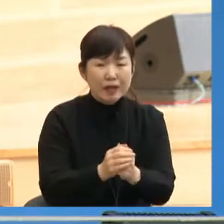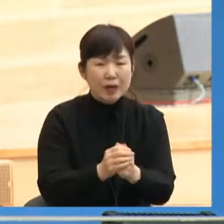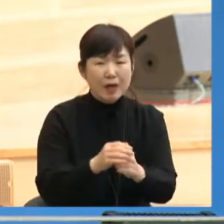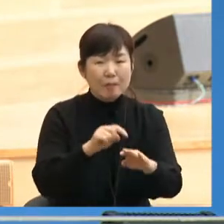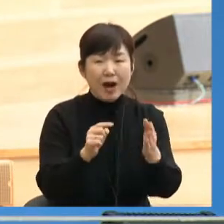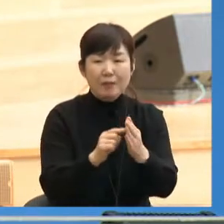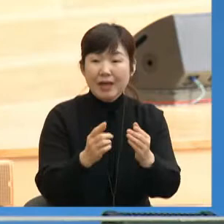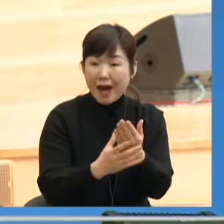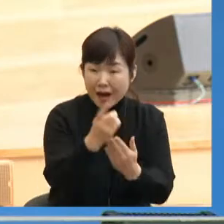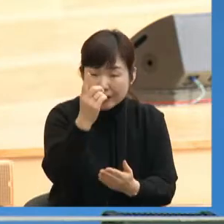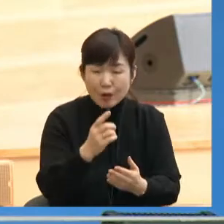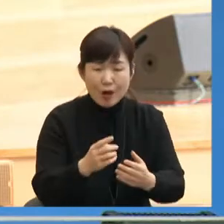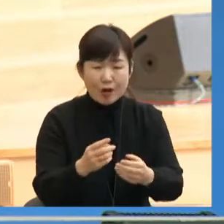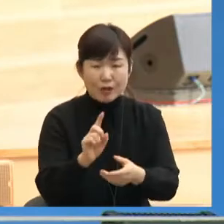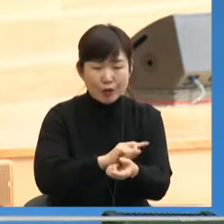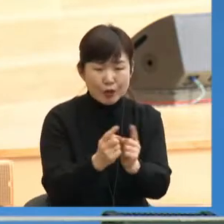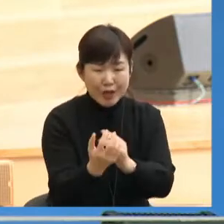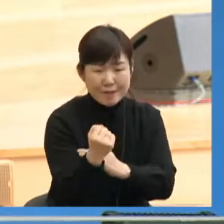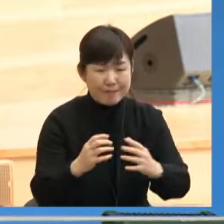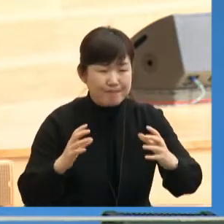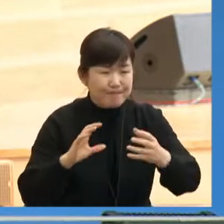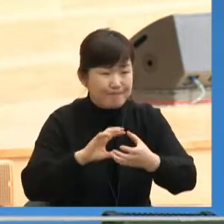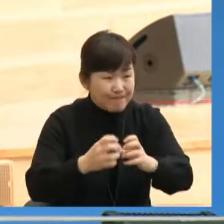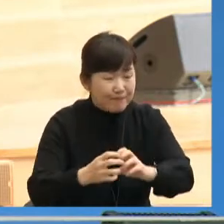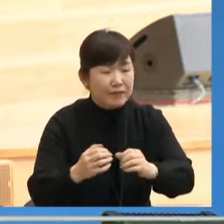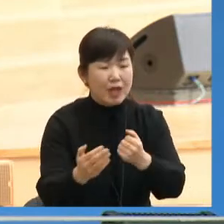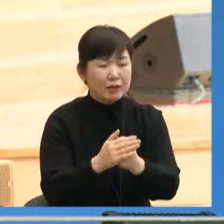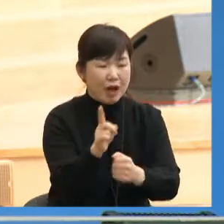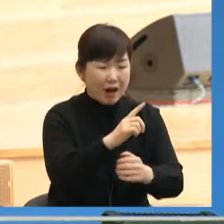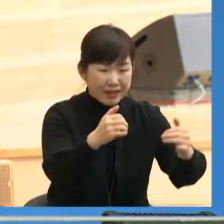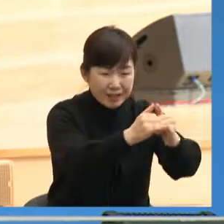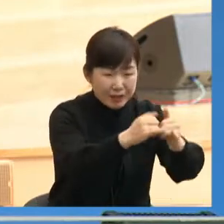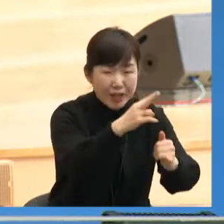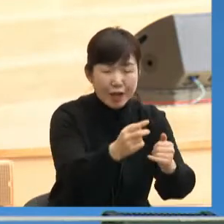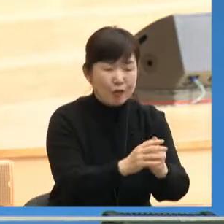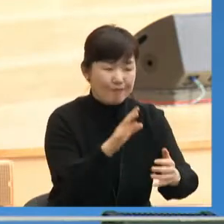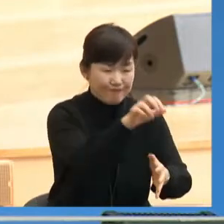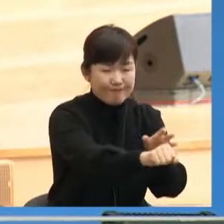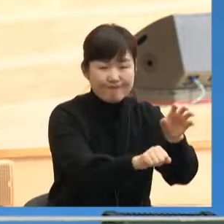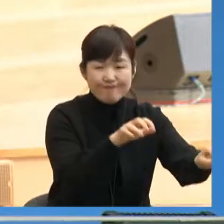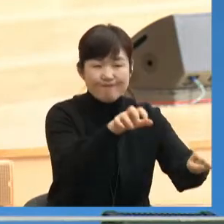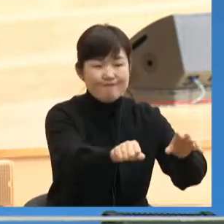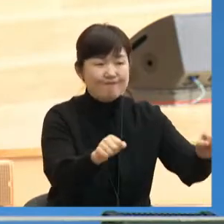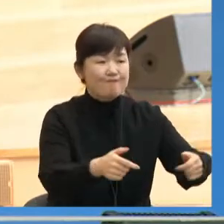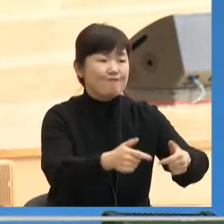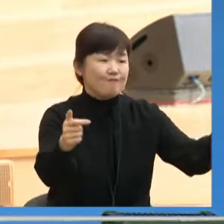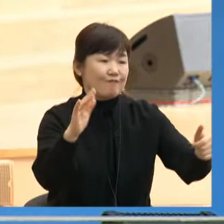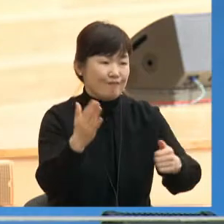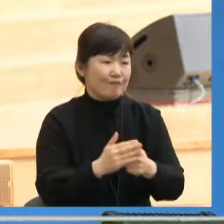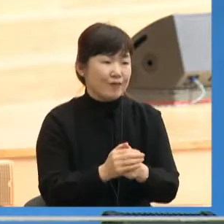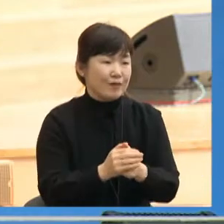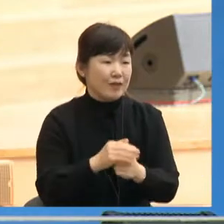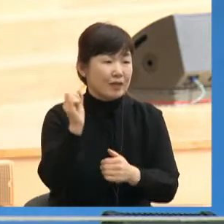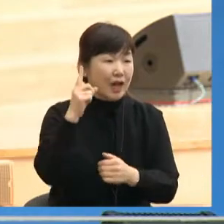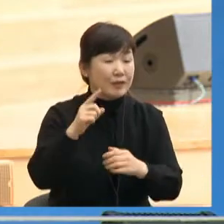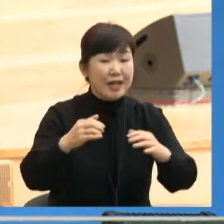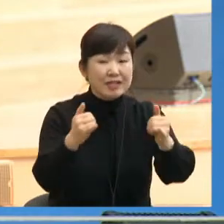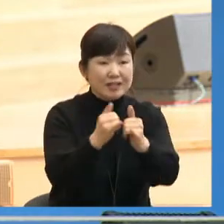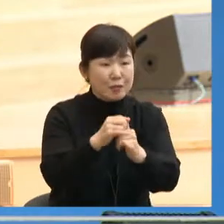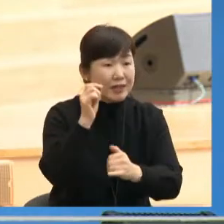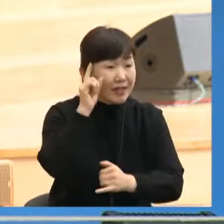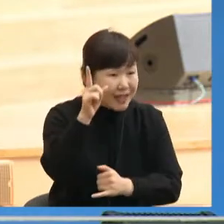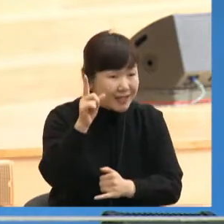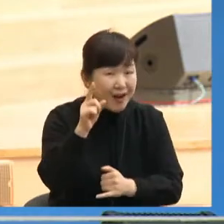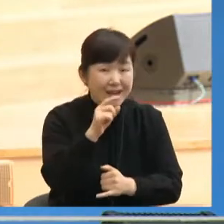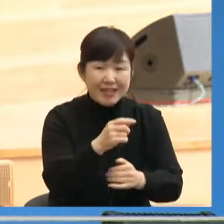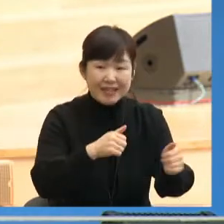되고 결집되면서 어떤 전쟁을 나가도 그 전쟁을 통해 땅을 점령합니다. 다윗의 전쟁에 대한 용병술이 뛰어나서